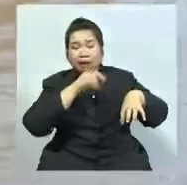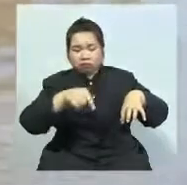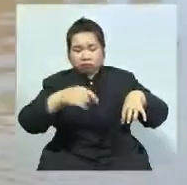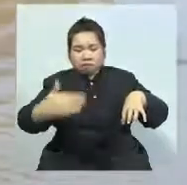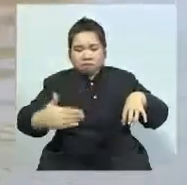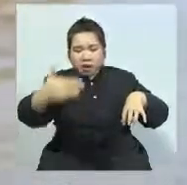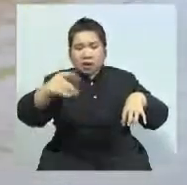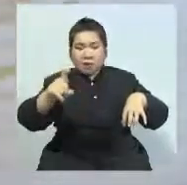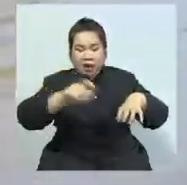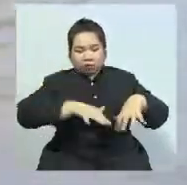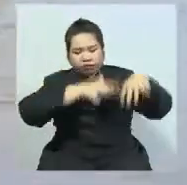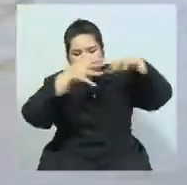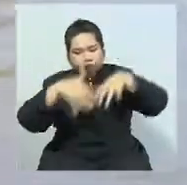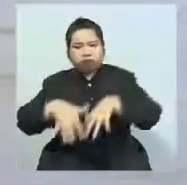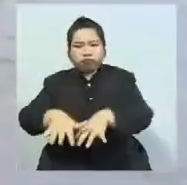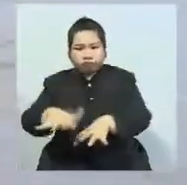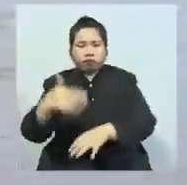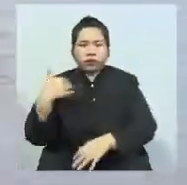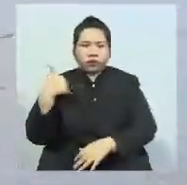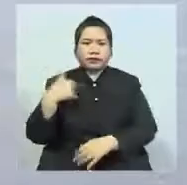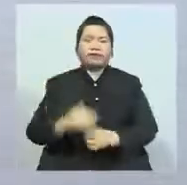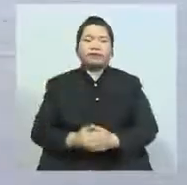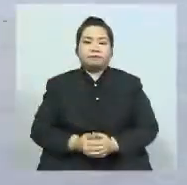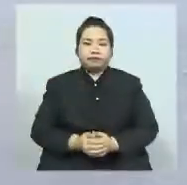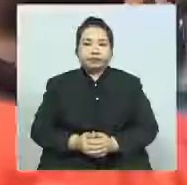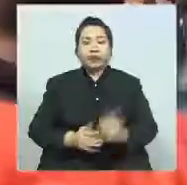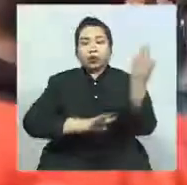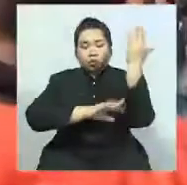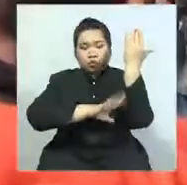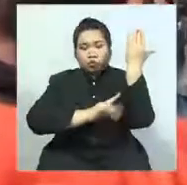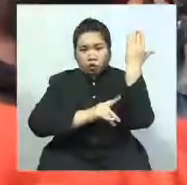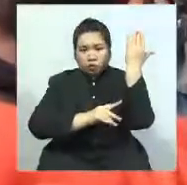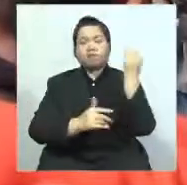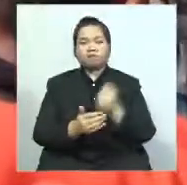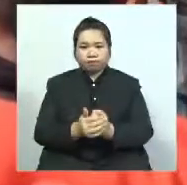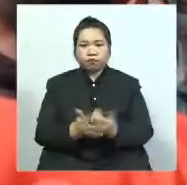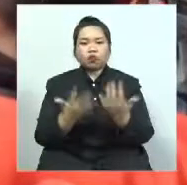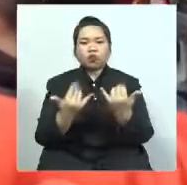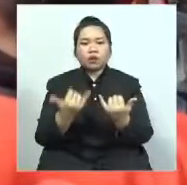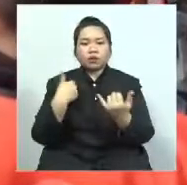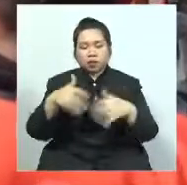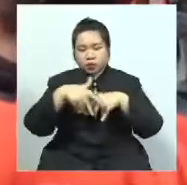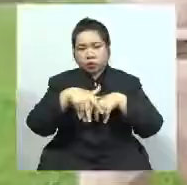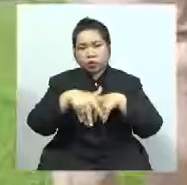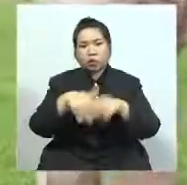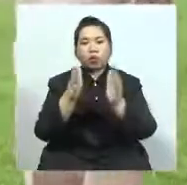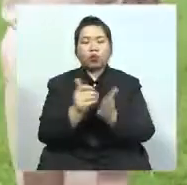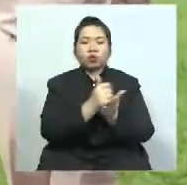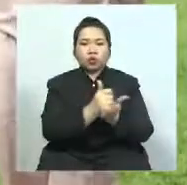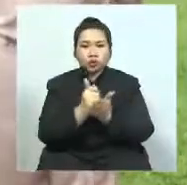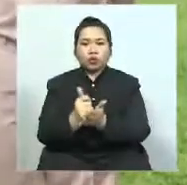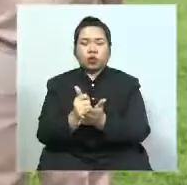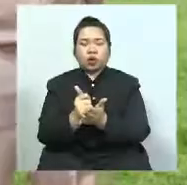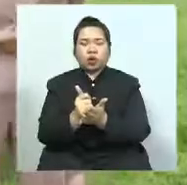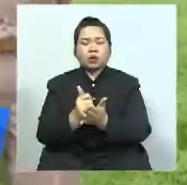าสุดที่จังหวัดสงขลาค่ะ ไปดูกันที่จังหวัดชุมพรกันบ้างนะคะวันนี้ได้มีการปล่อยแถวเจ้าหน้าที่ออกช่วยเหลือพี่น้